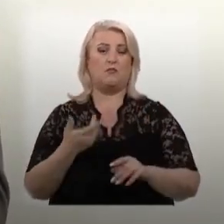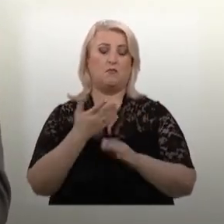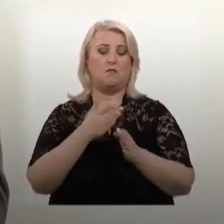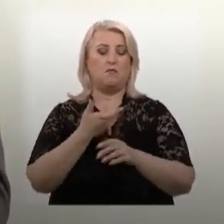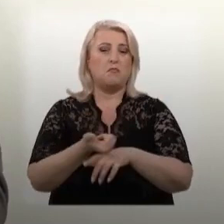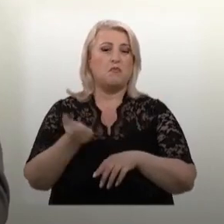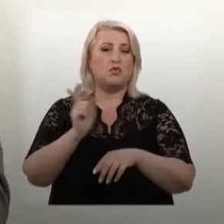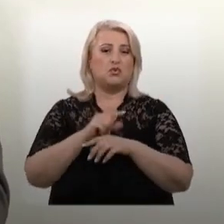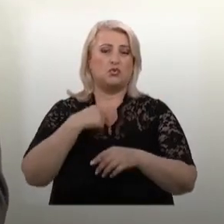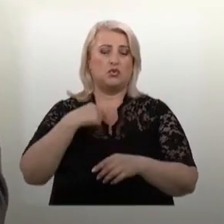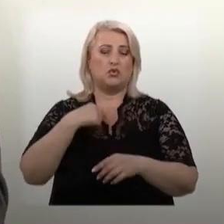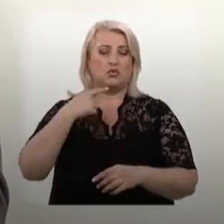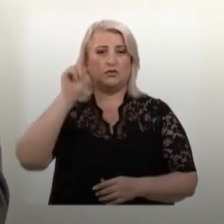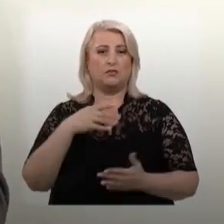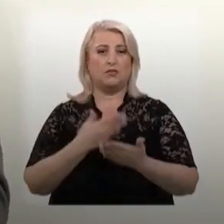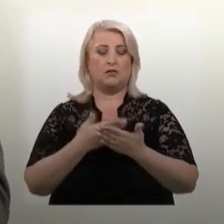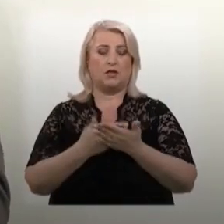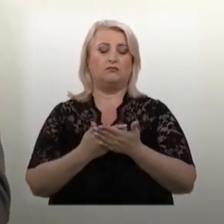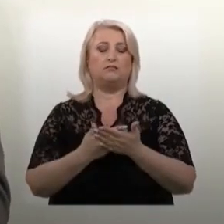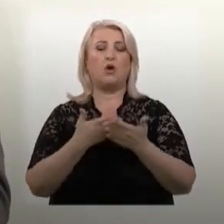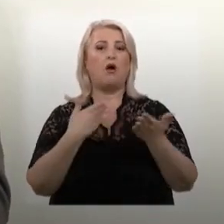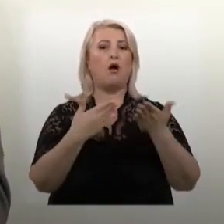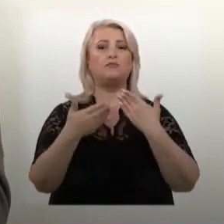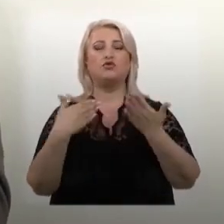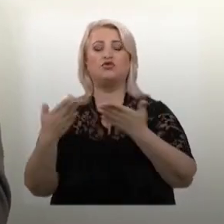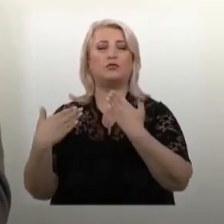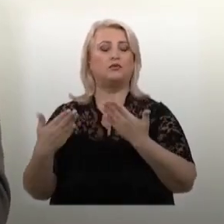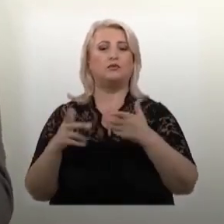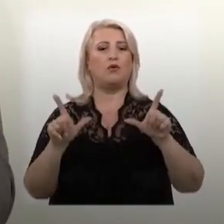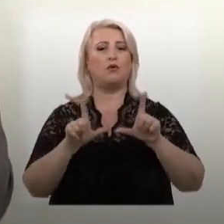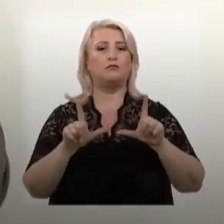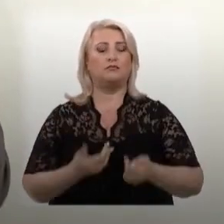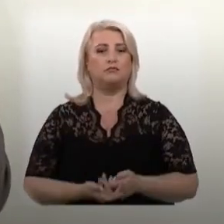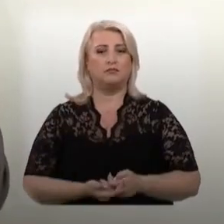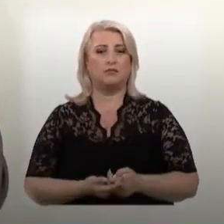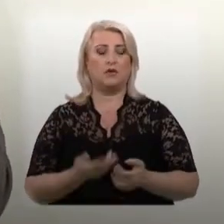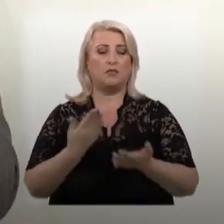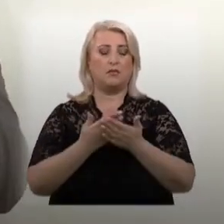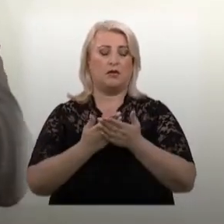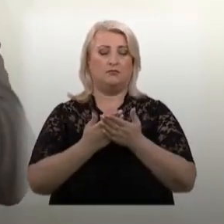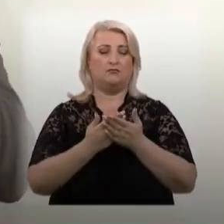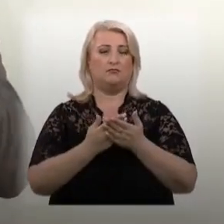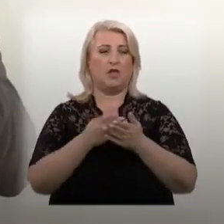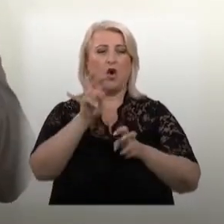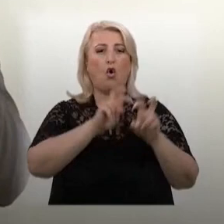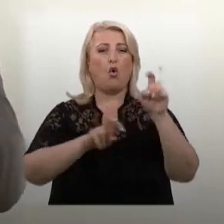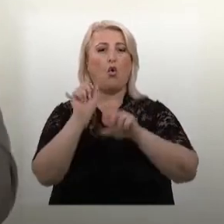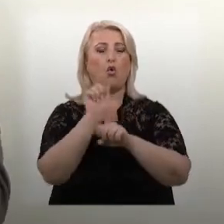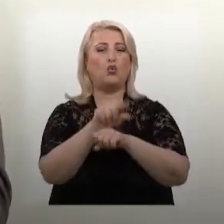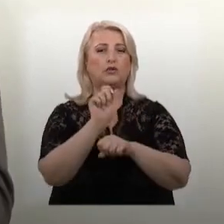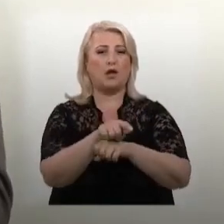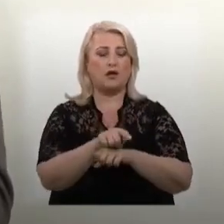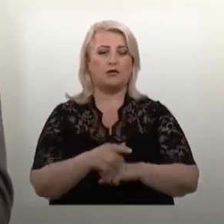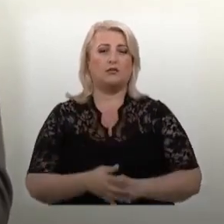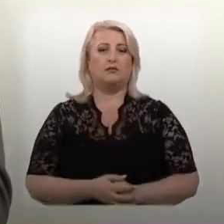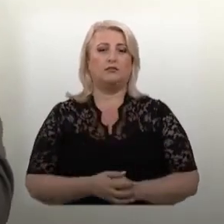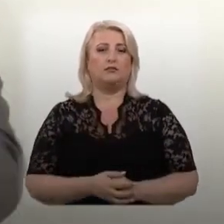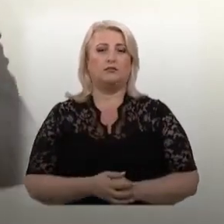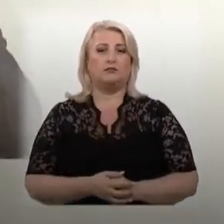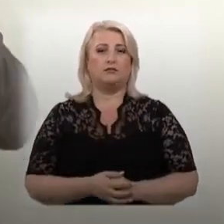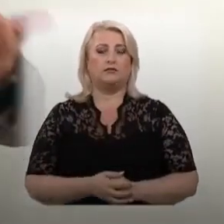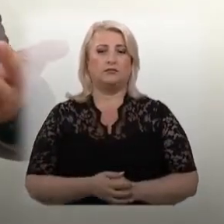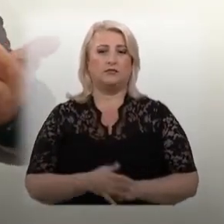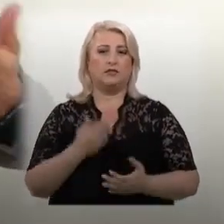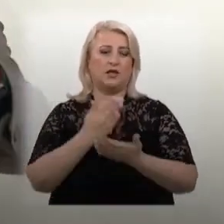noi cunoaștem mărfii rețea de socializare Bă să canalele de căutare Google yandex diferite canale avem ce